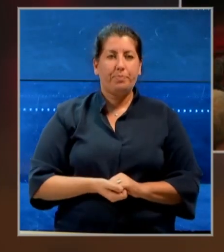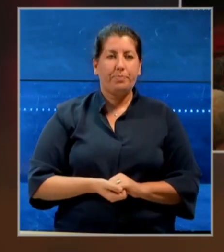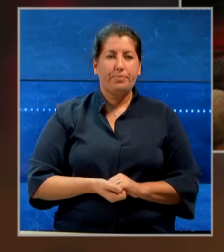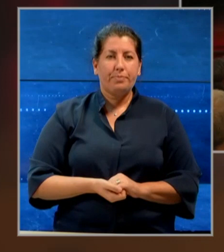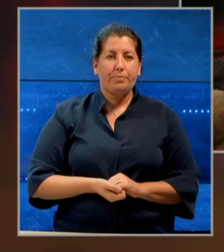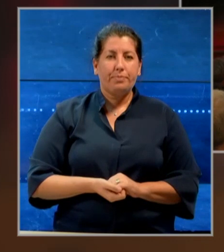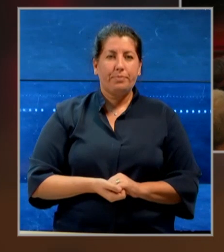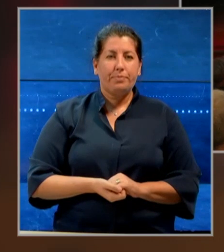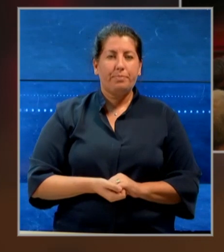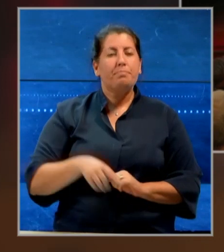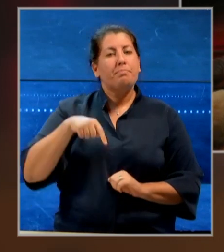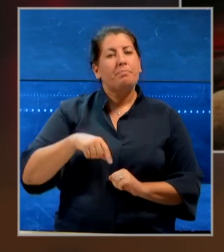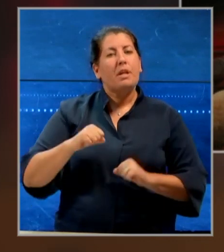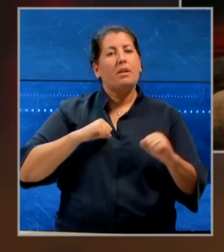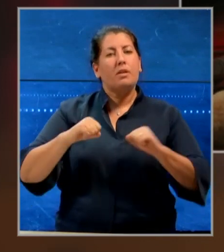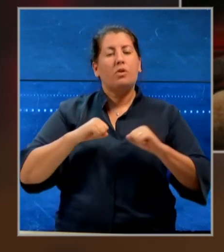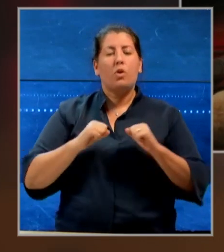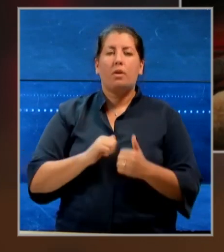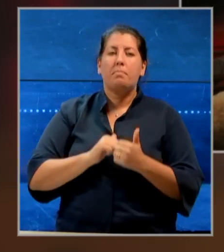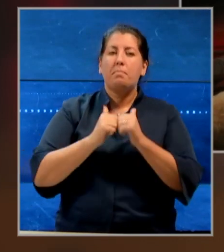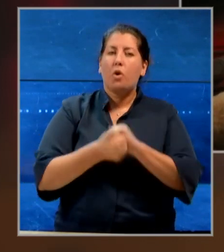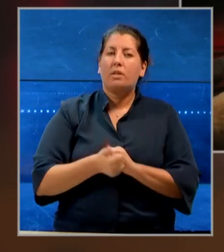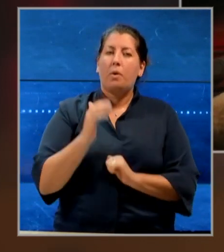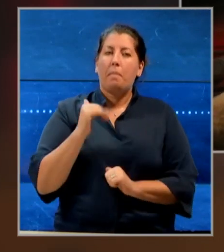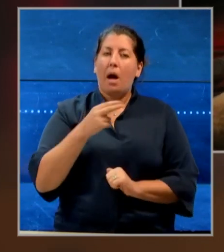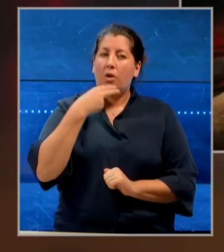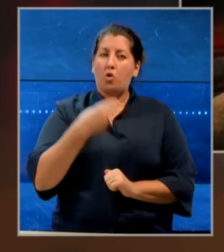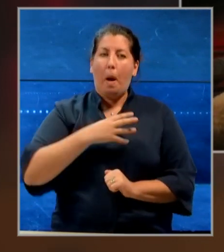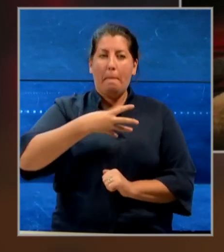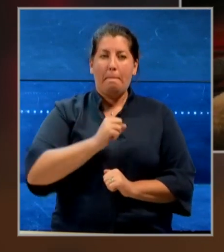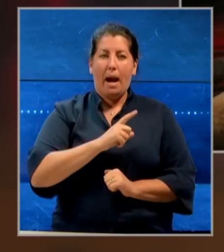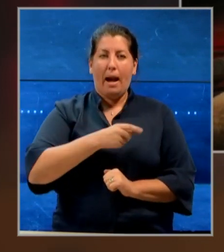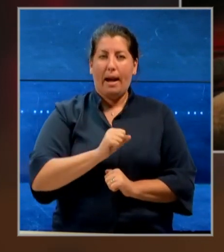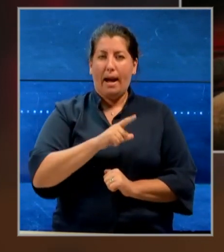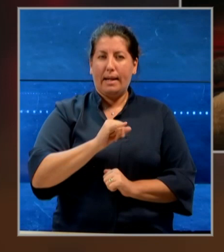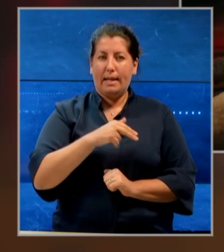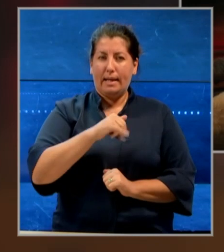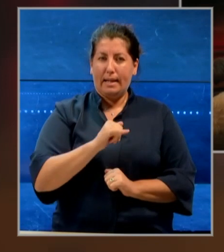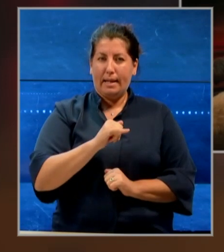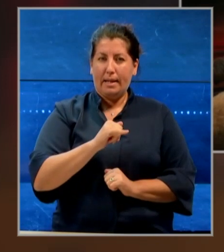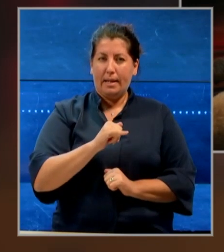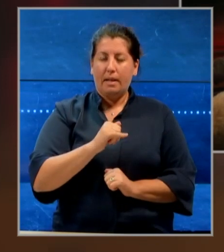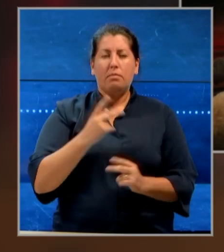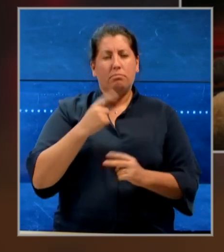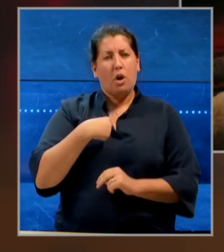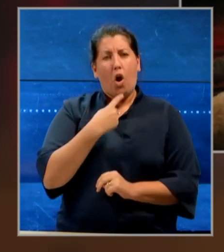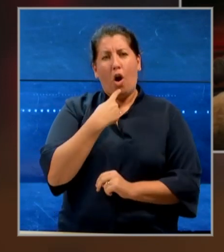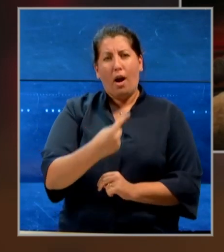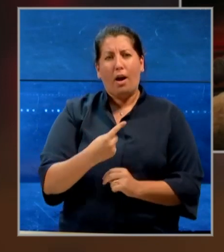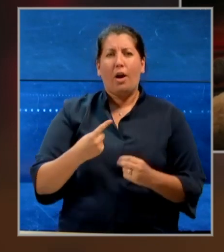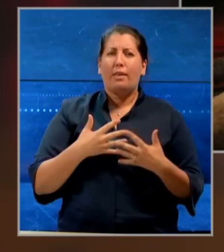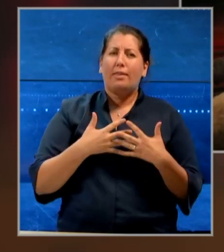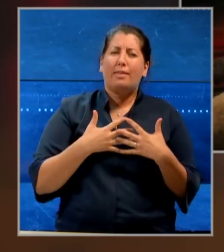Ed eccoci col direttore sportivo del Bari, Giuseppe Magarini, no? Quando ho detto ai tifosi, agli amici,